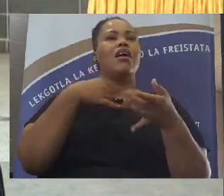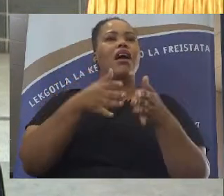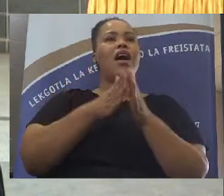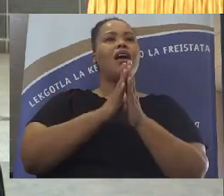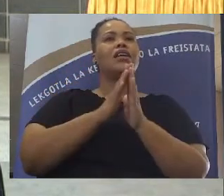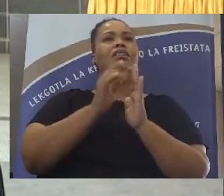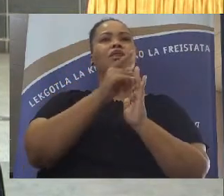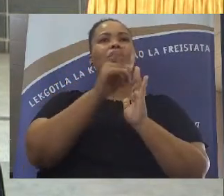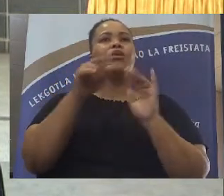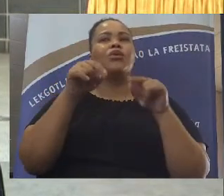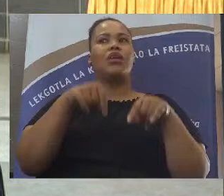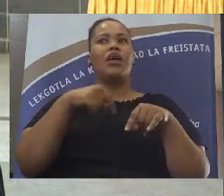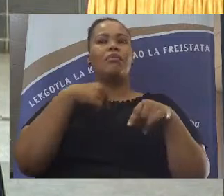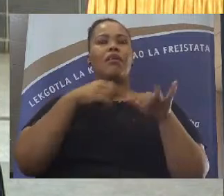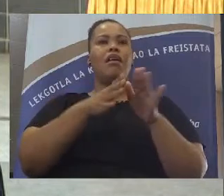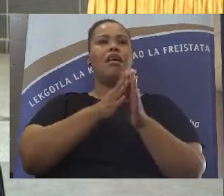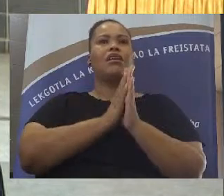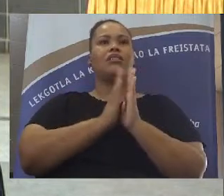asseblief vandag.